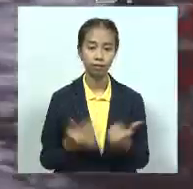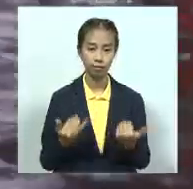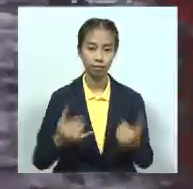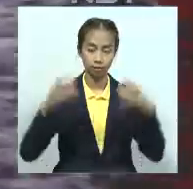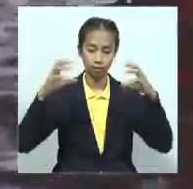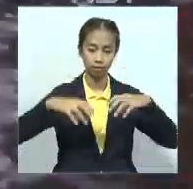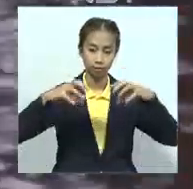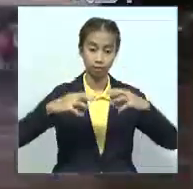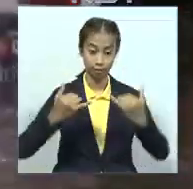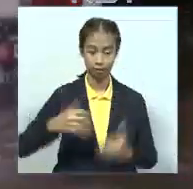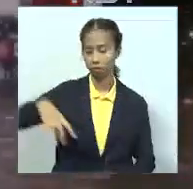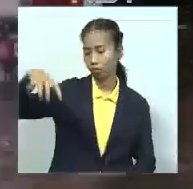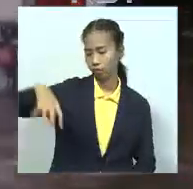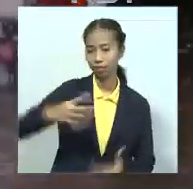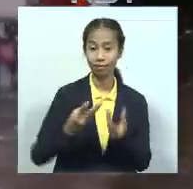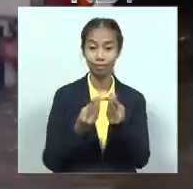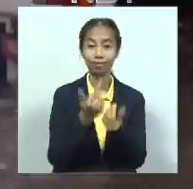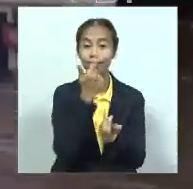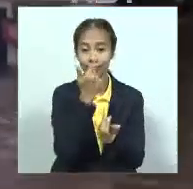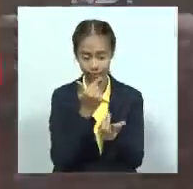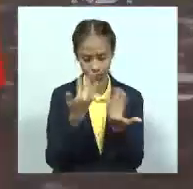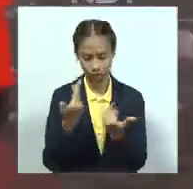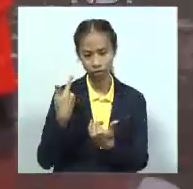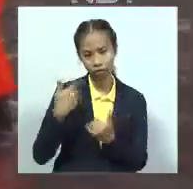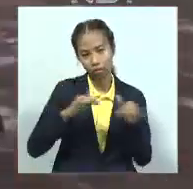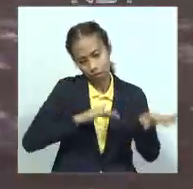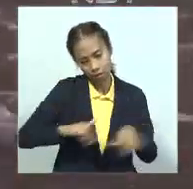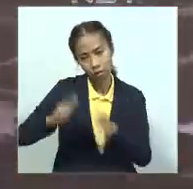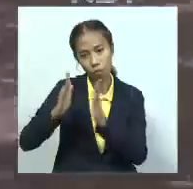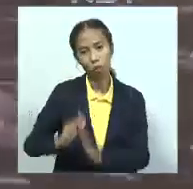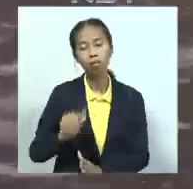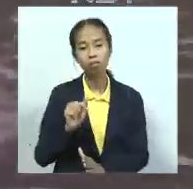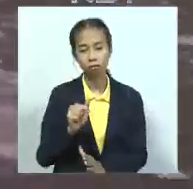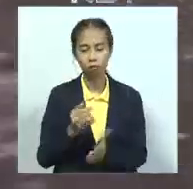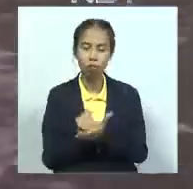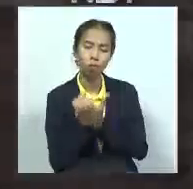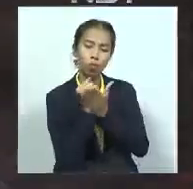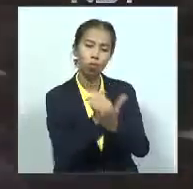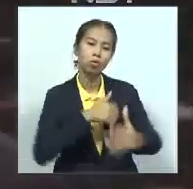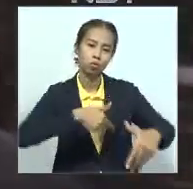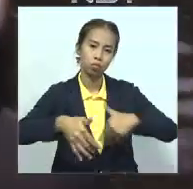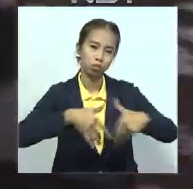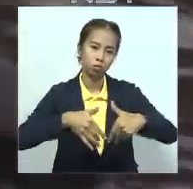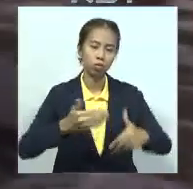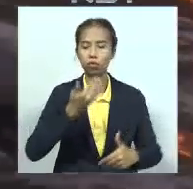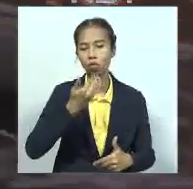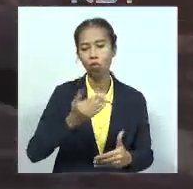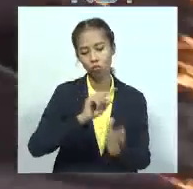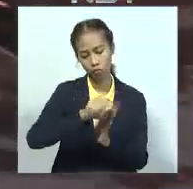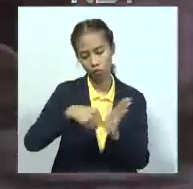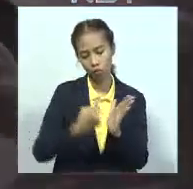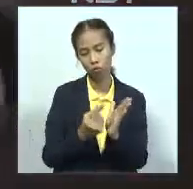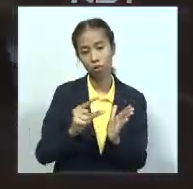นี้สำนักงานเขตดินแดงได้เตรียมกำลังเจ้าหน้าที่สำหรับเตรียมความพร้อมให้ความช่วยเหลือประชาชนตลอด24ชั่วโมง